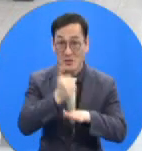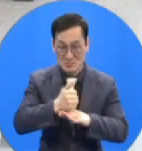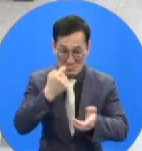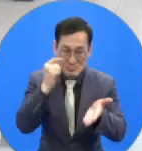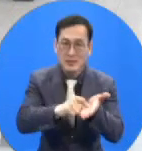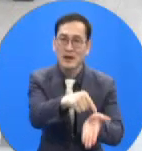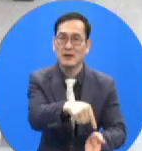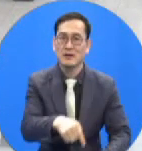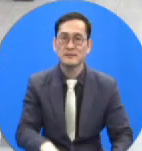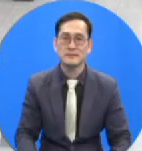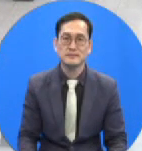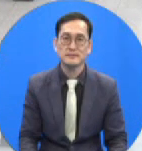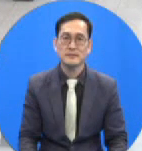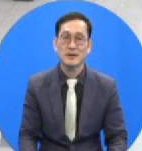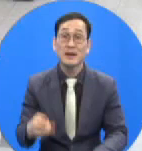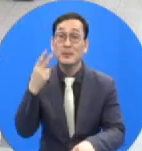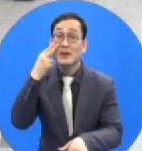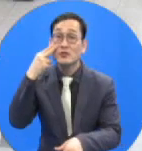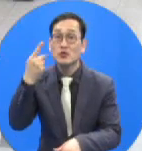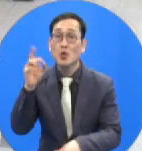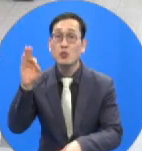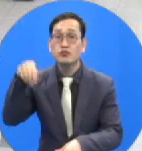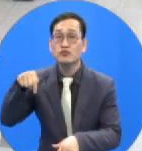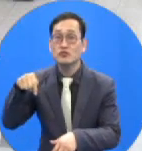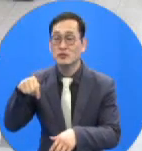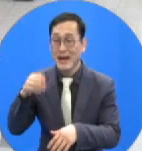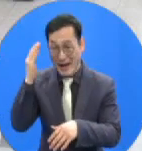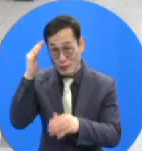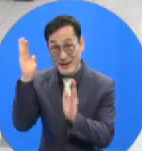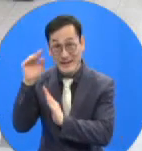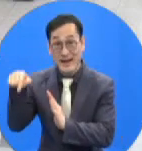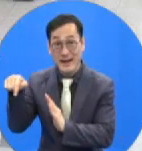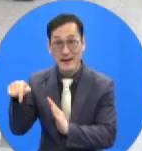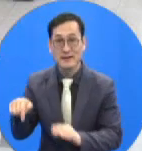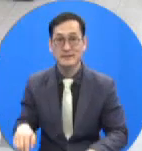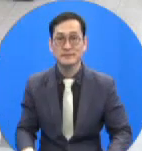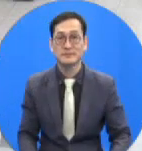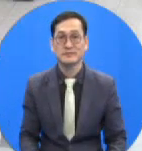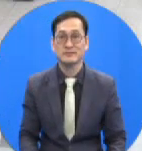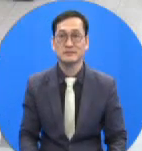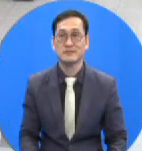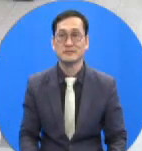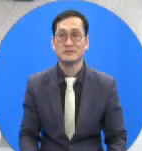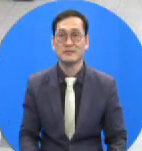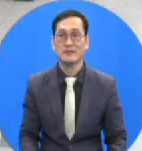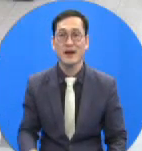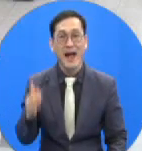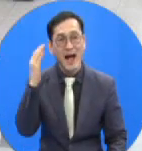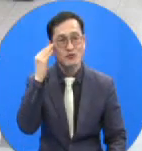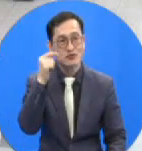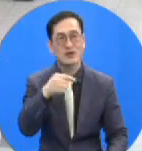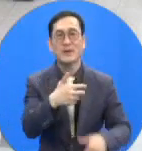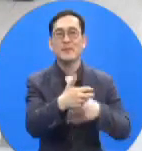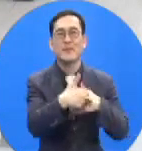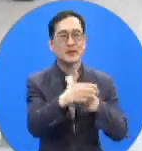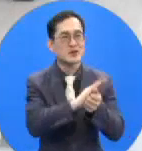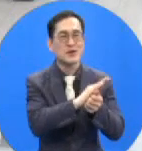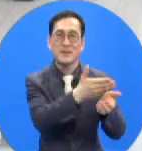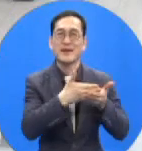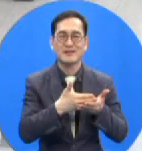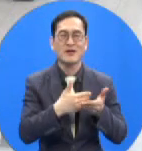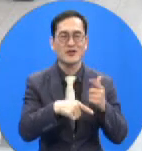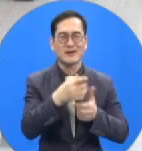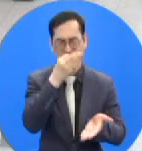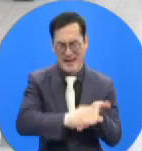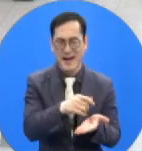미국 동부에서 입국한 유학생 C씨. 한국 의료보험을 계속 내고 있으면 한국에서 치료받는 게 훨씬 이득이다. 오죽하면 비행기, 체류비, 진단비